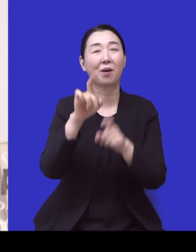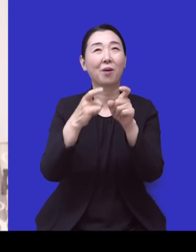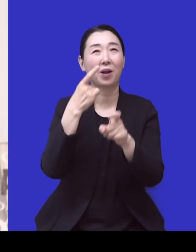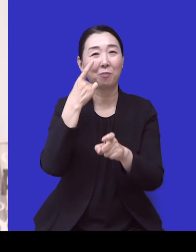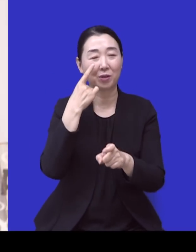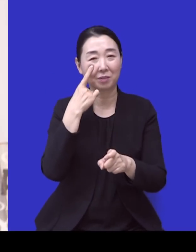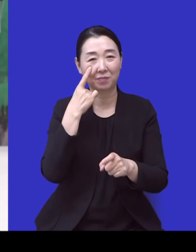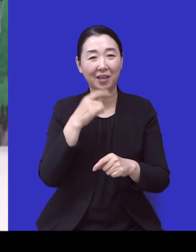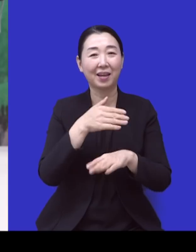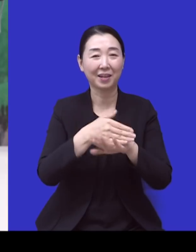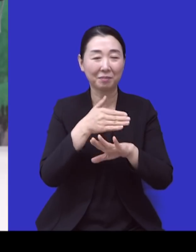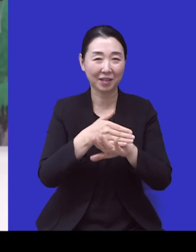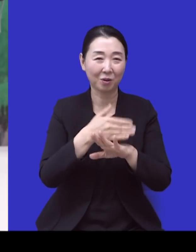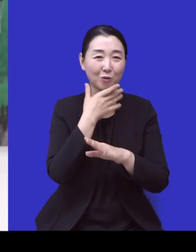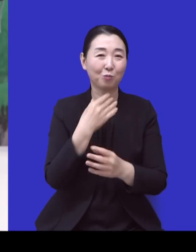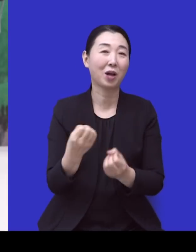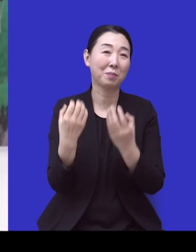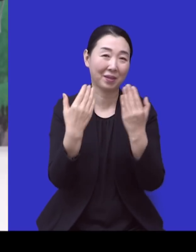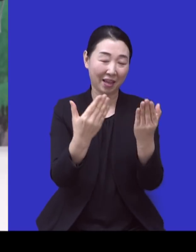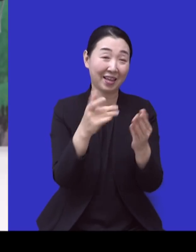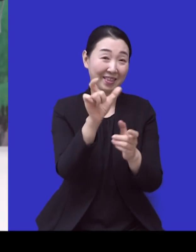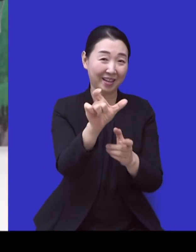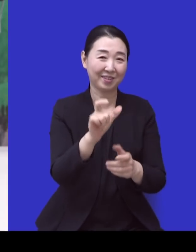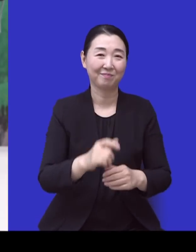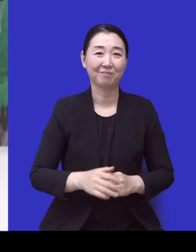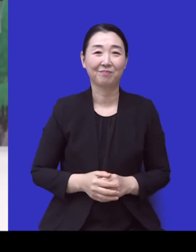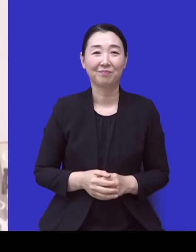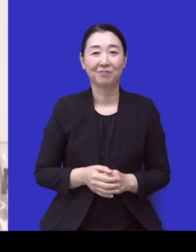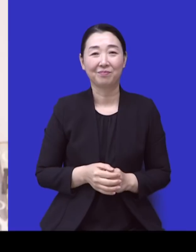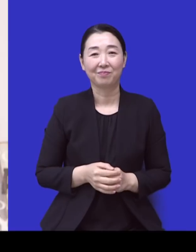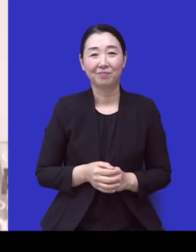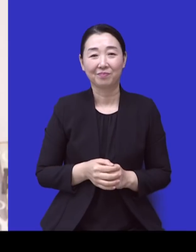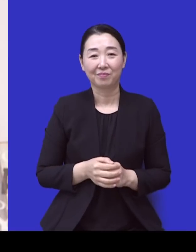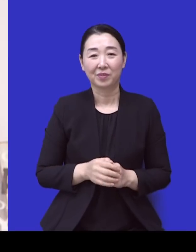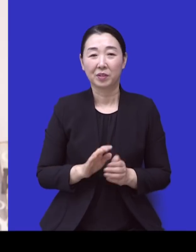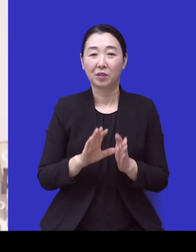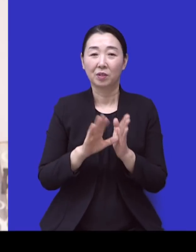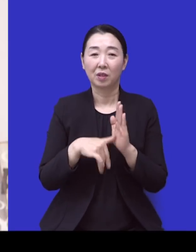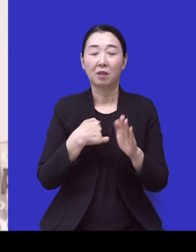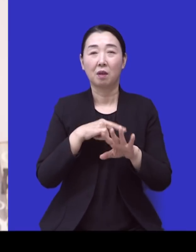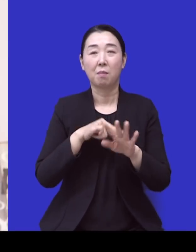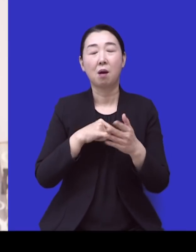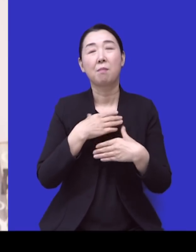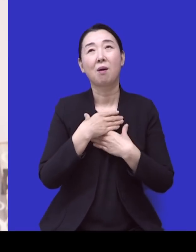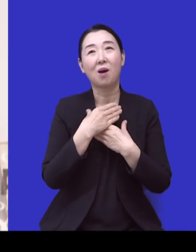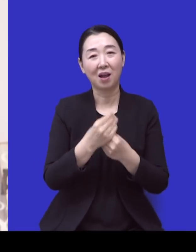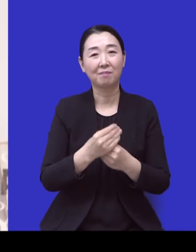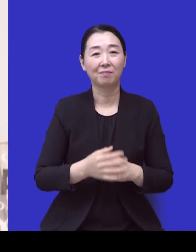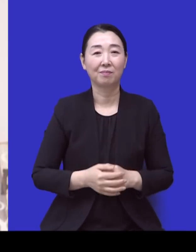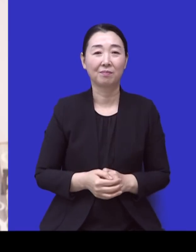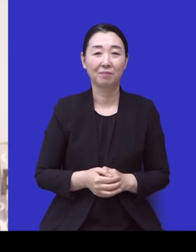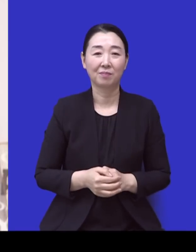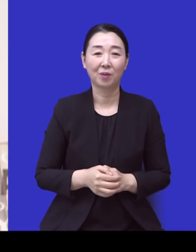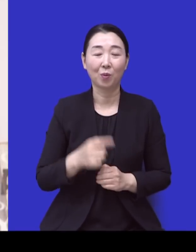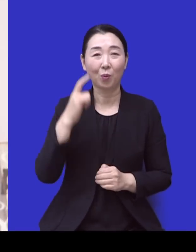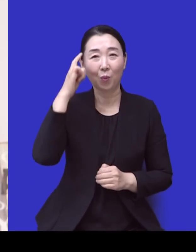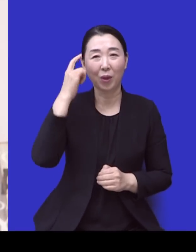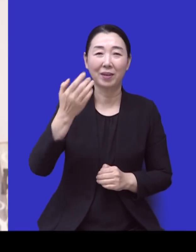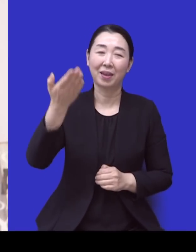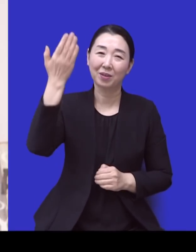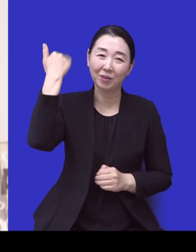보도록 하겠습니다. 감사하고 축복합니다. 이런 댓글을 달았는데 네. 그때서야 제 마음 평안해지는 거예요. 네.